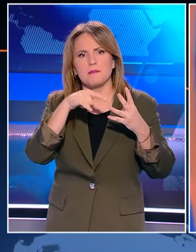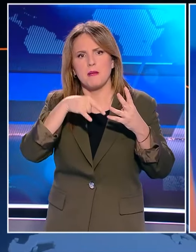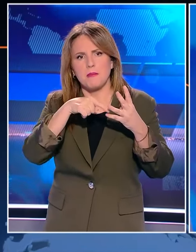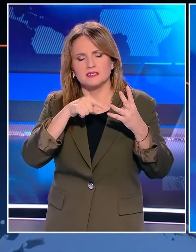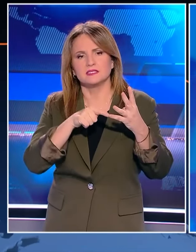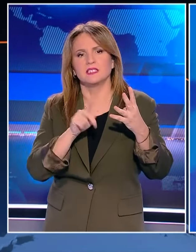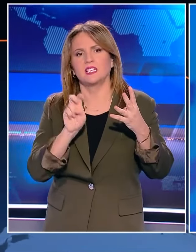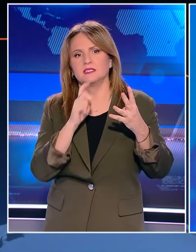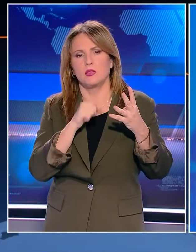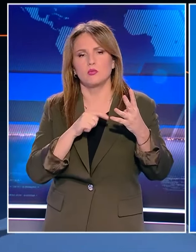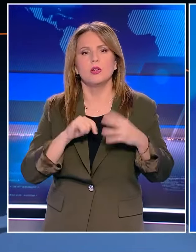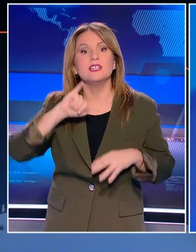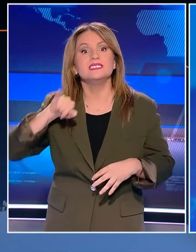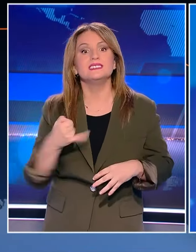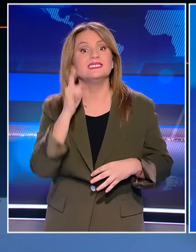Υπότιτλοι AUTHORWAVE